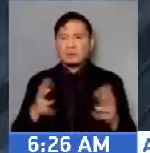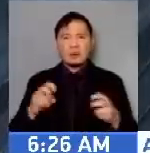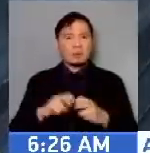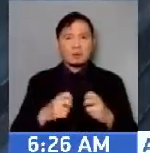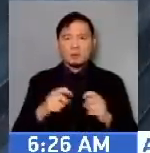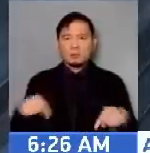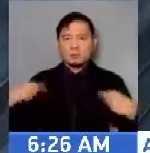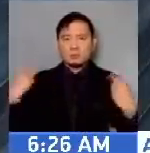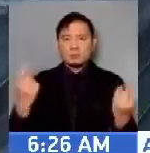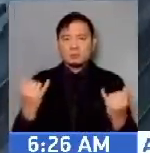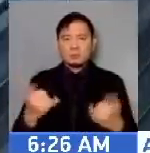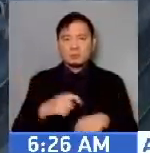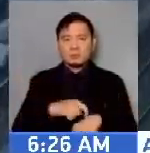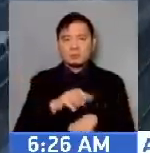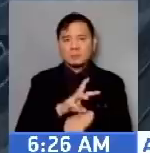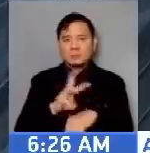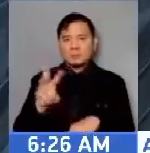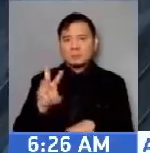the morning.